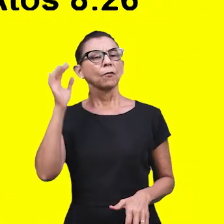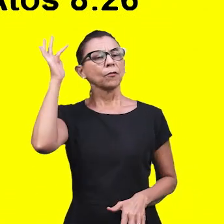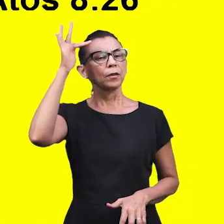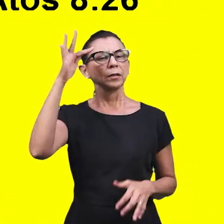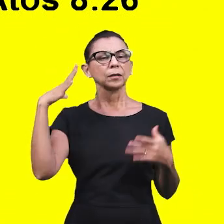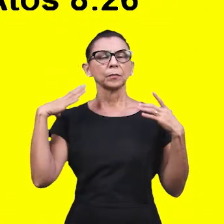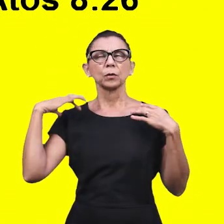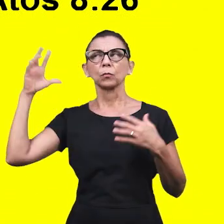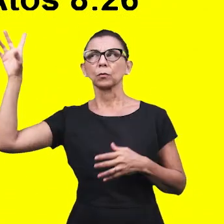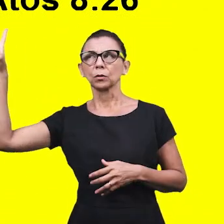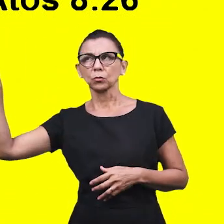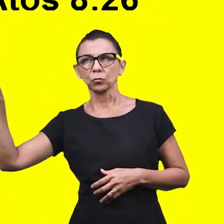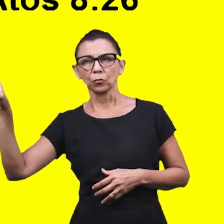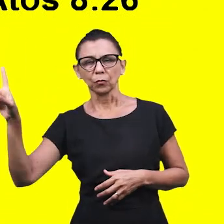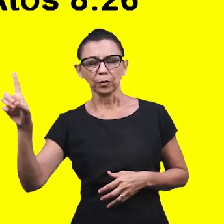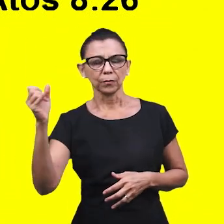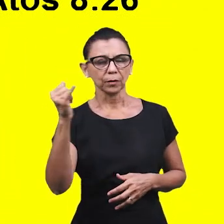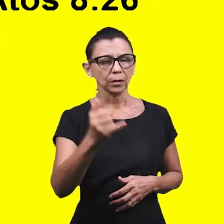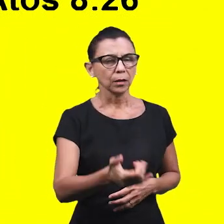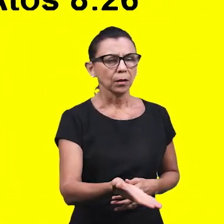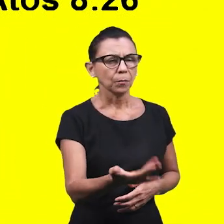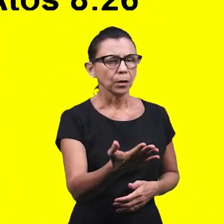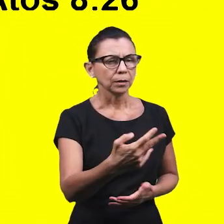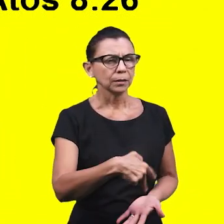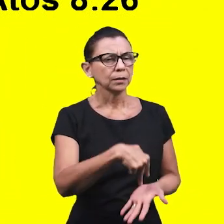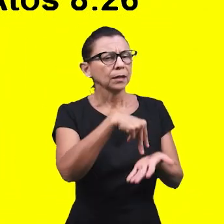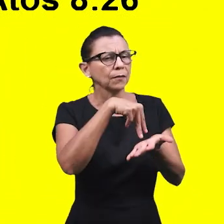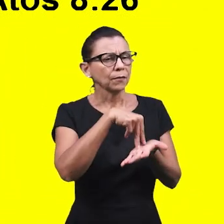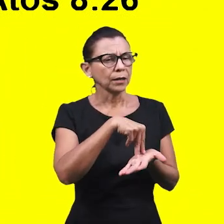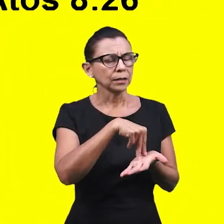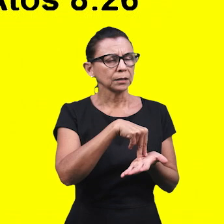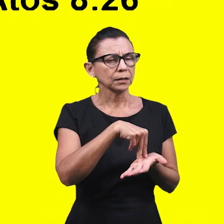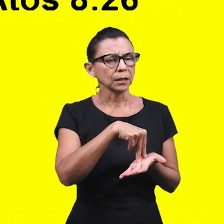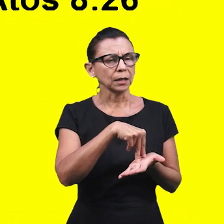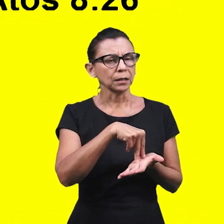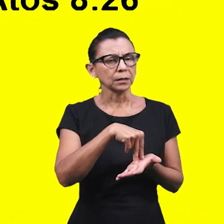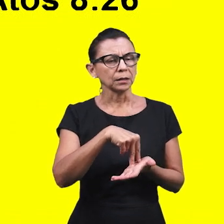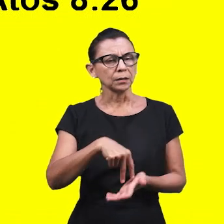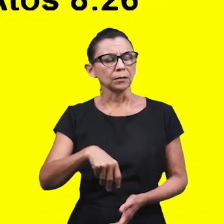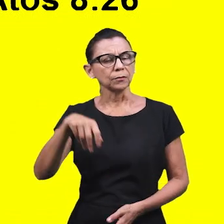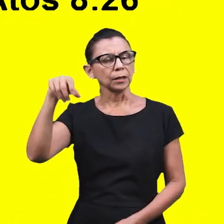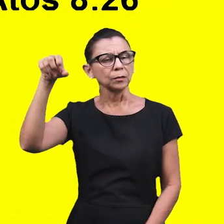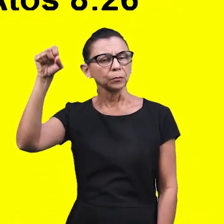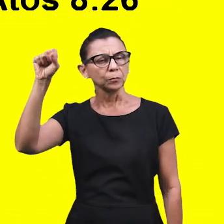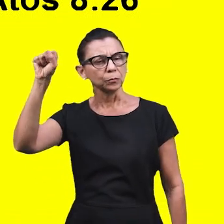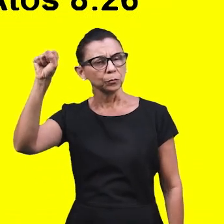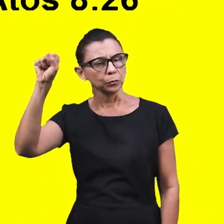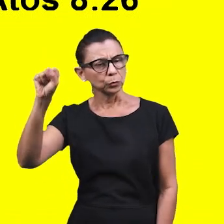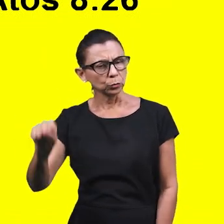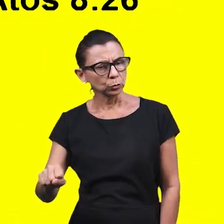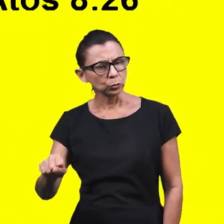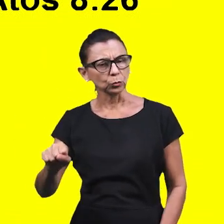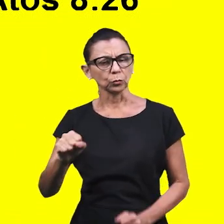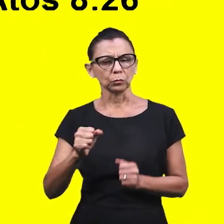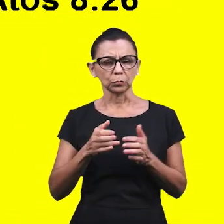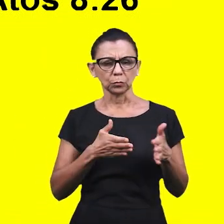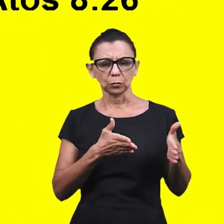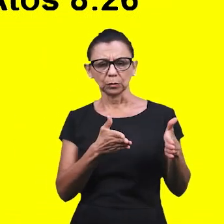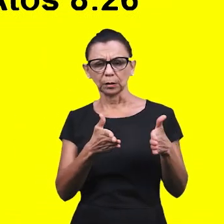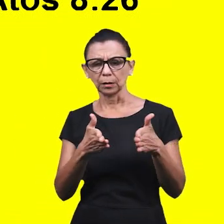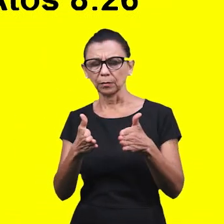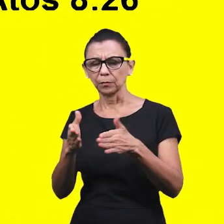Seigneur a parlé à Philippe disant: Lève-toi et va du côté du sud au chemin qui descend